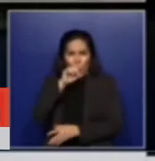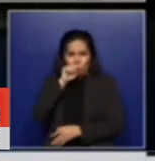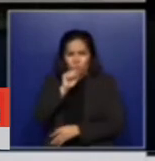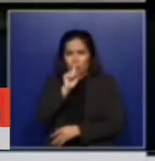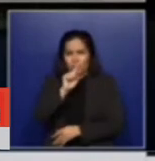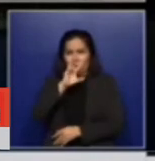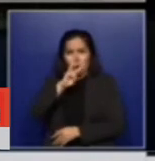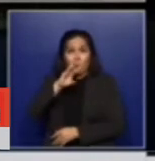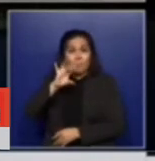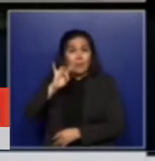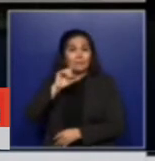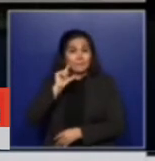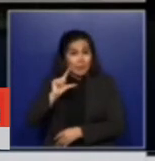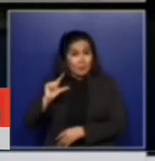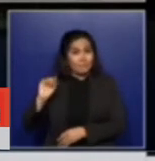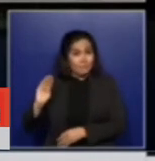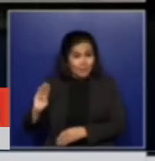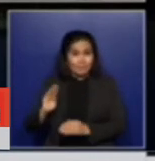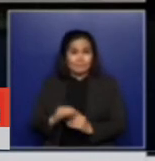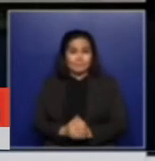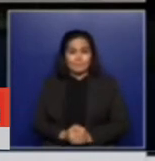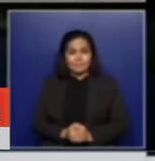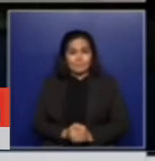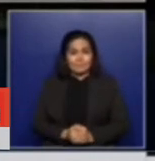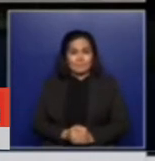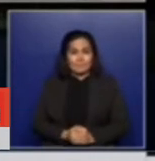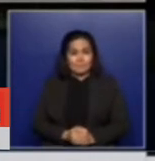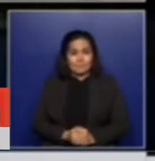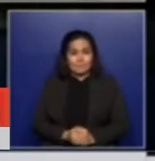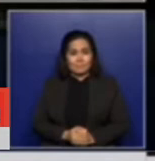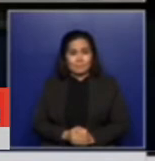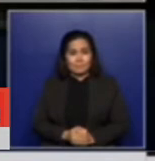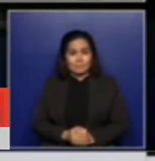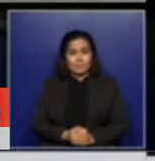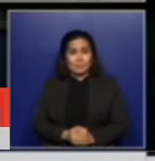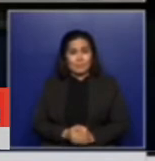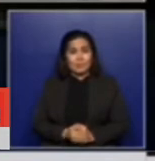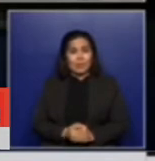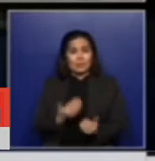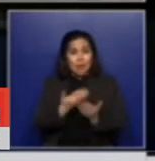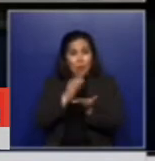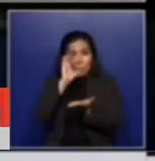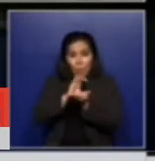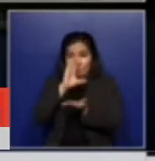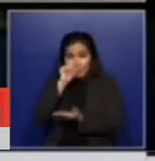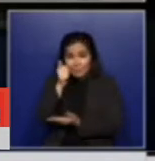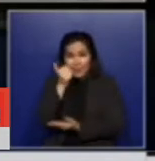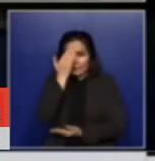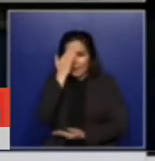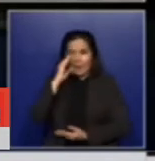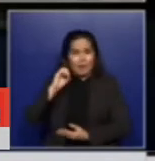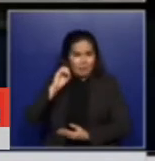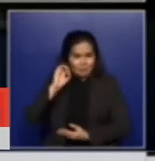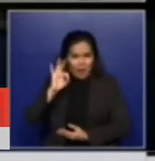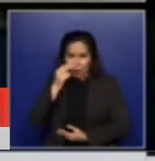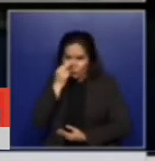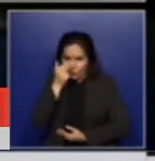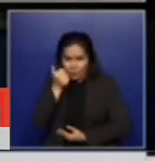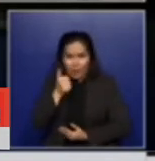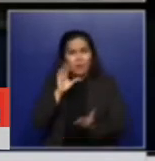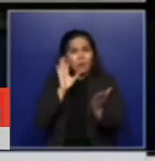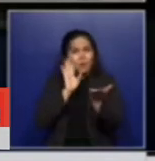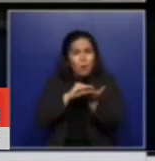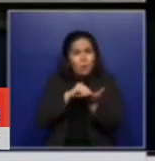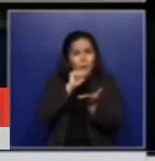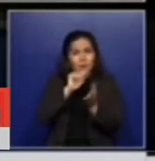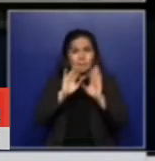2.168 ล้านล้านบาทครับงบประมาณโดยสังเขปหน้า59ครับหรือคิดเป็นร้อยละ